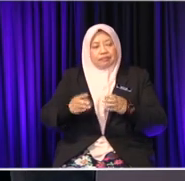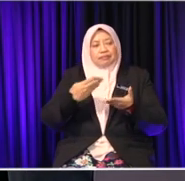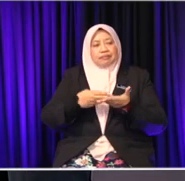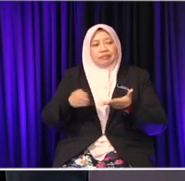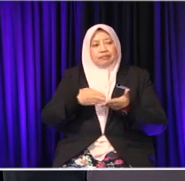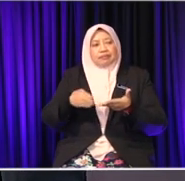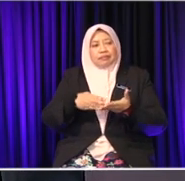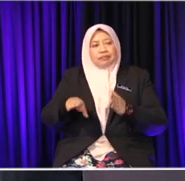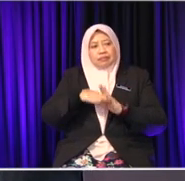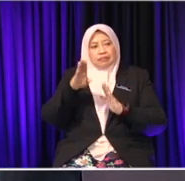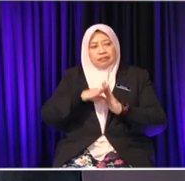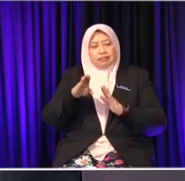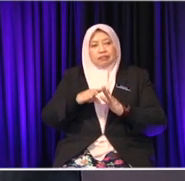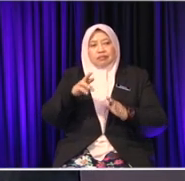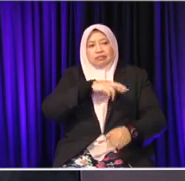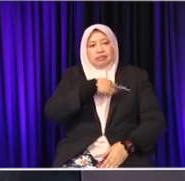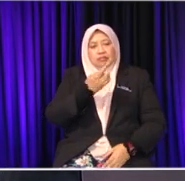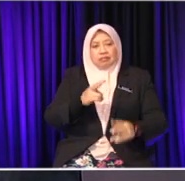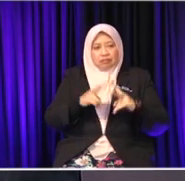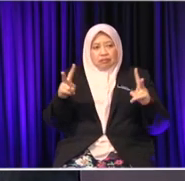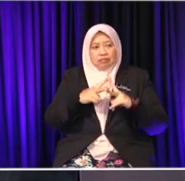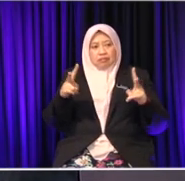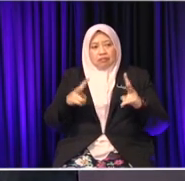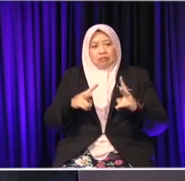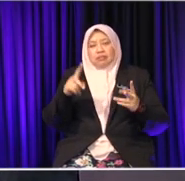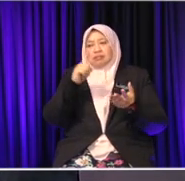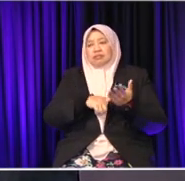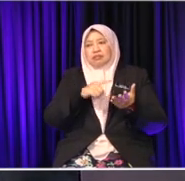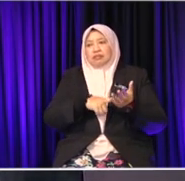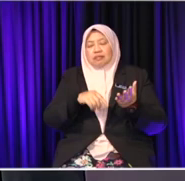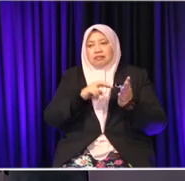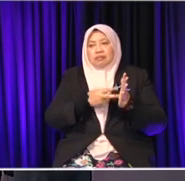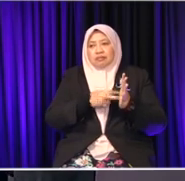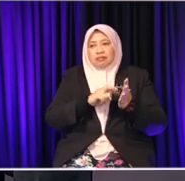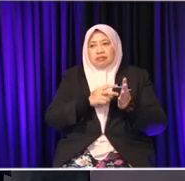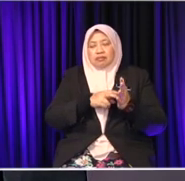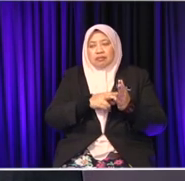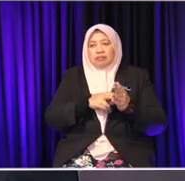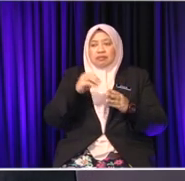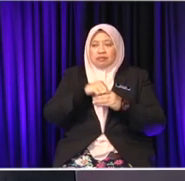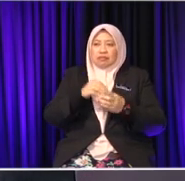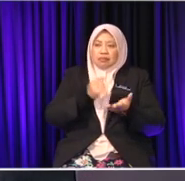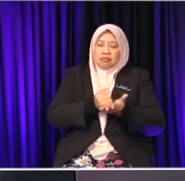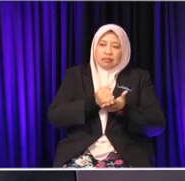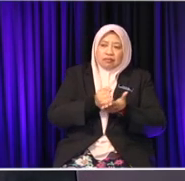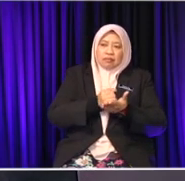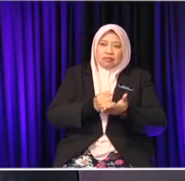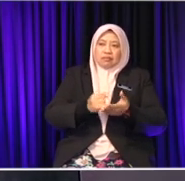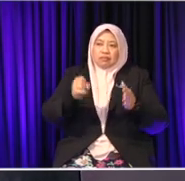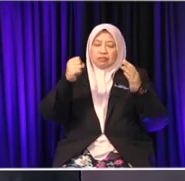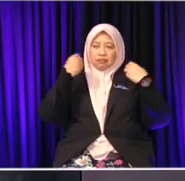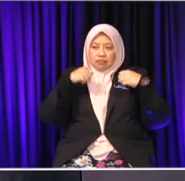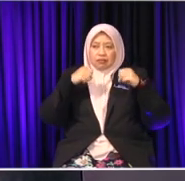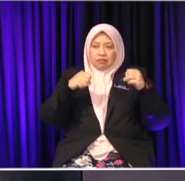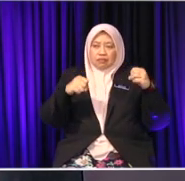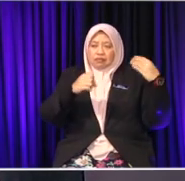sangat-sangat Oke jadi itu tadi Apa maksud apo namo satu tim yang mengatakan yang dia